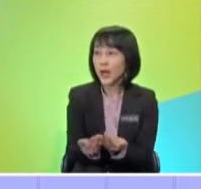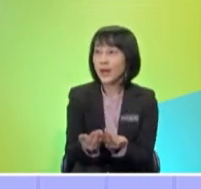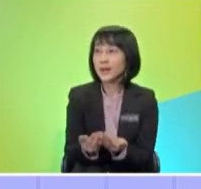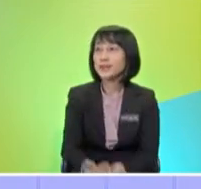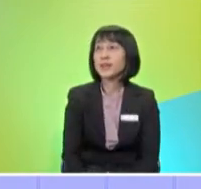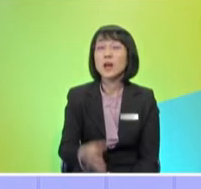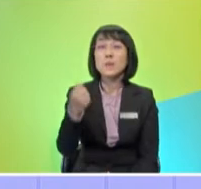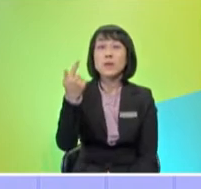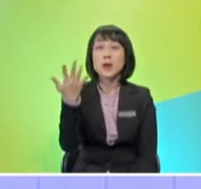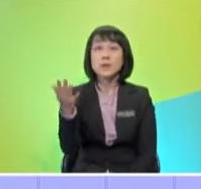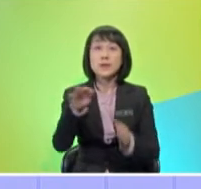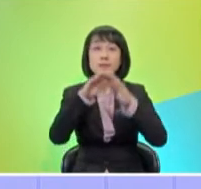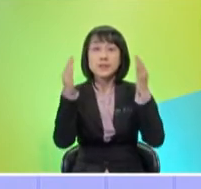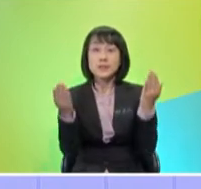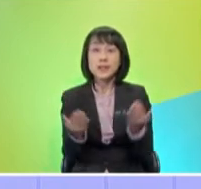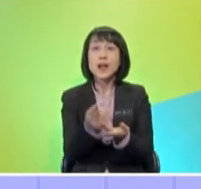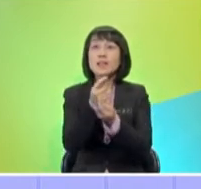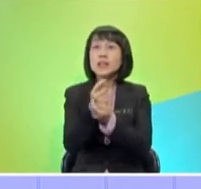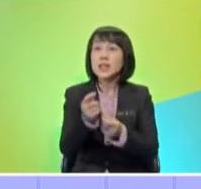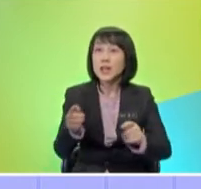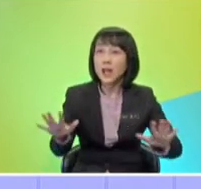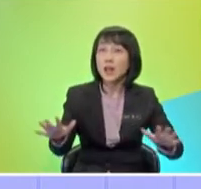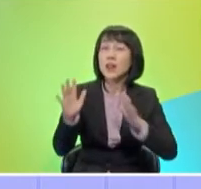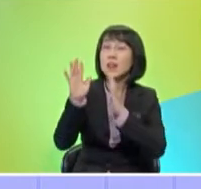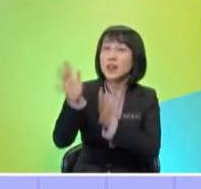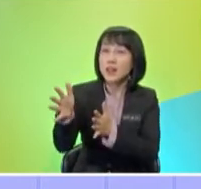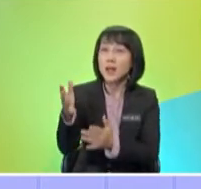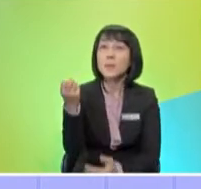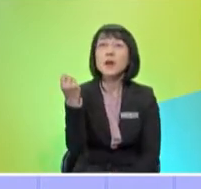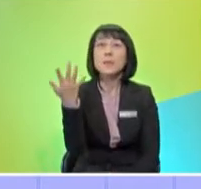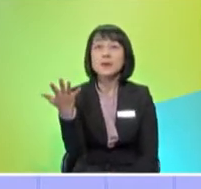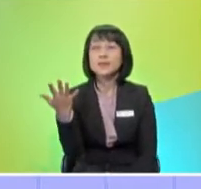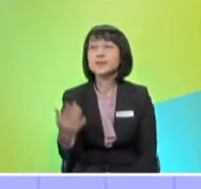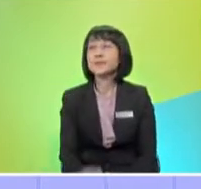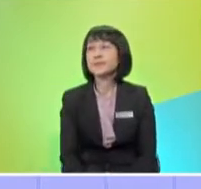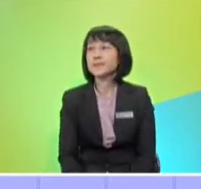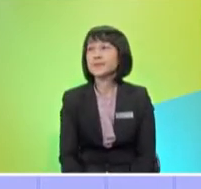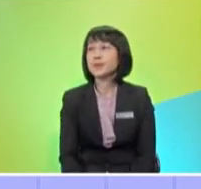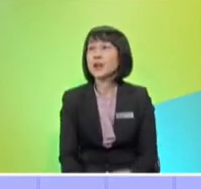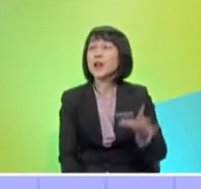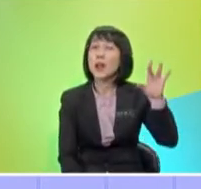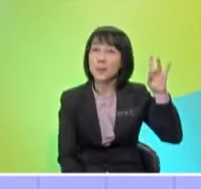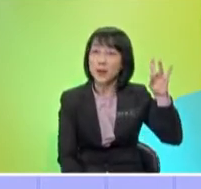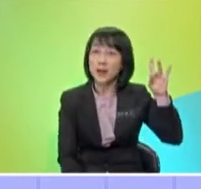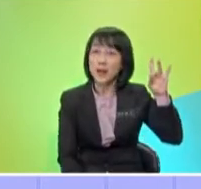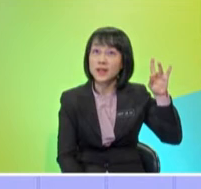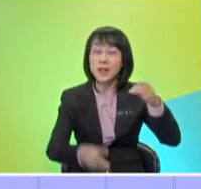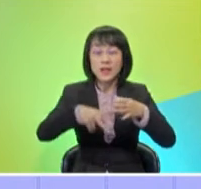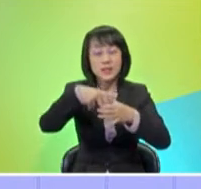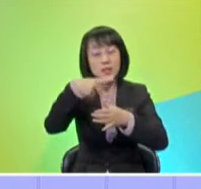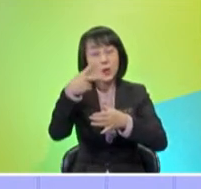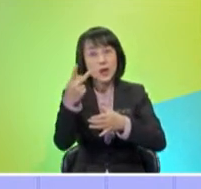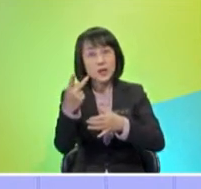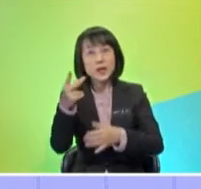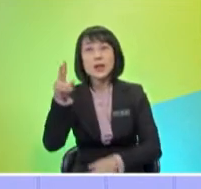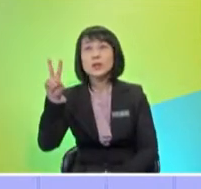berapa biji bola yang tinggal ya ada 8 kemudian Amin keluarkan dua biji bola